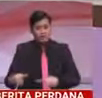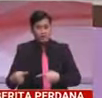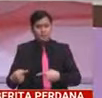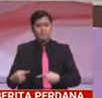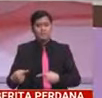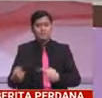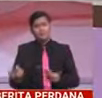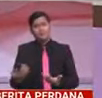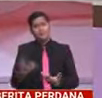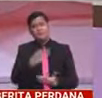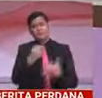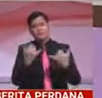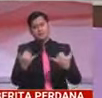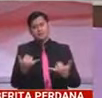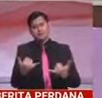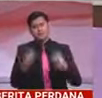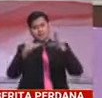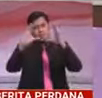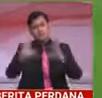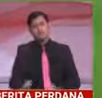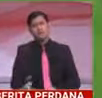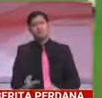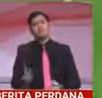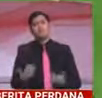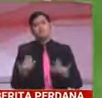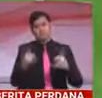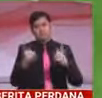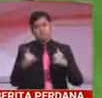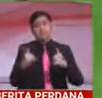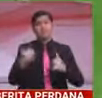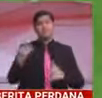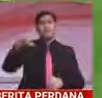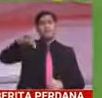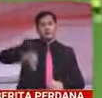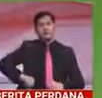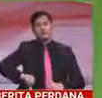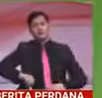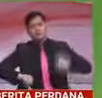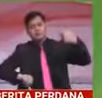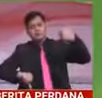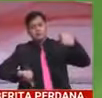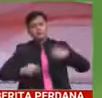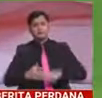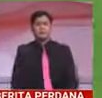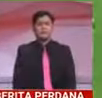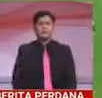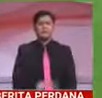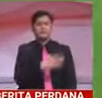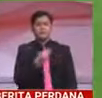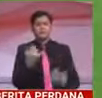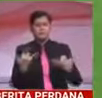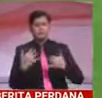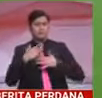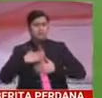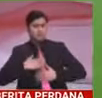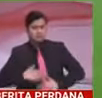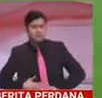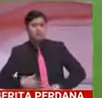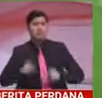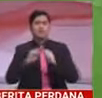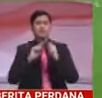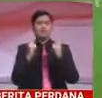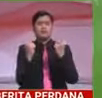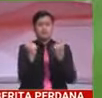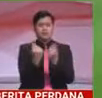secara telah mati dan tua disyah yang juga pengurus pasukan menarik nafas lega Apabila semua pemain utama suka itu bebas